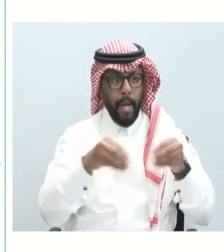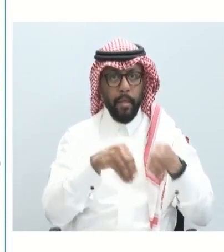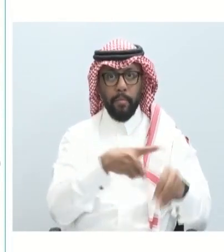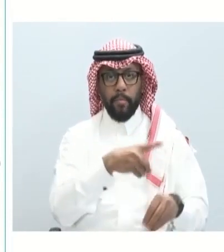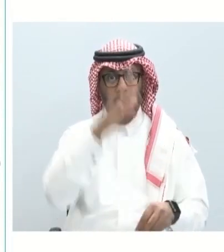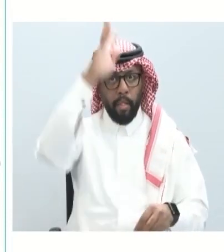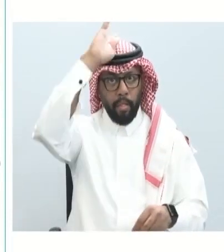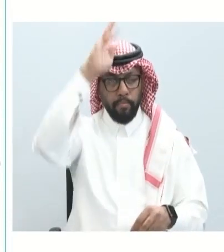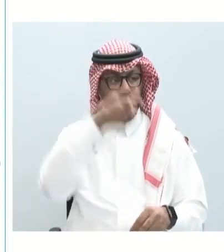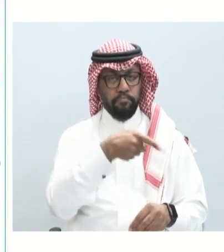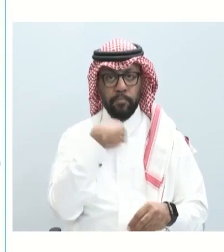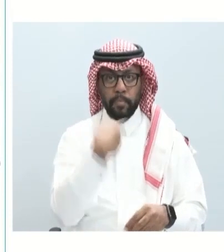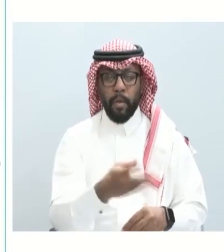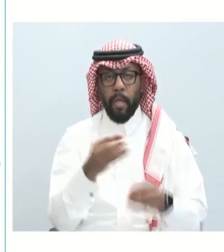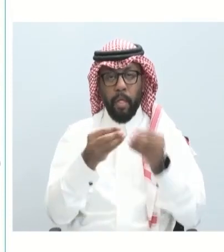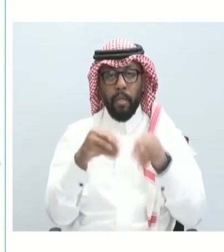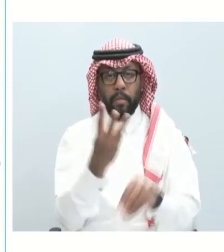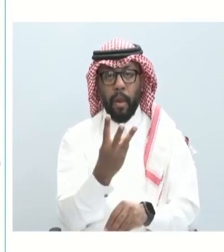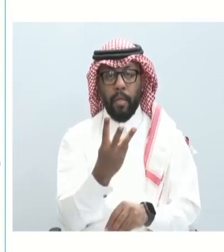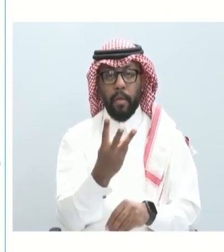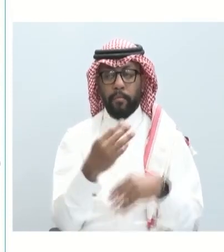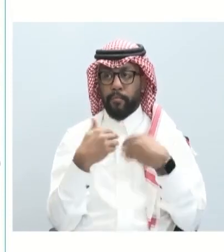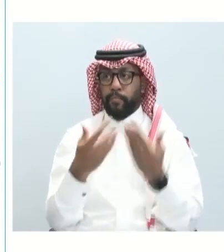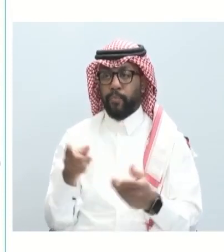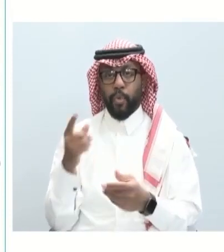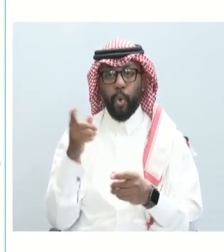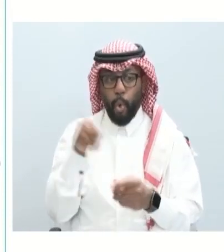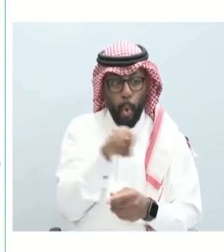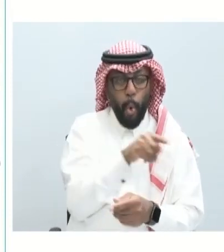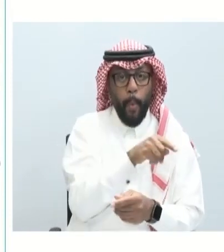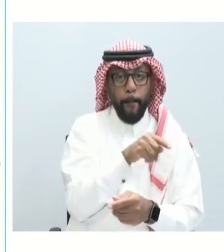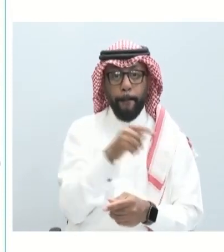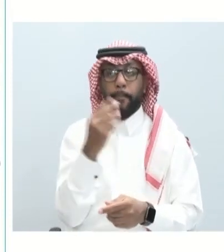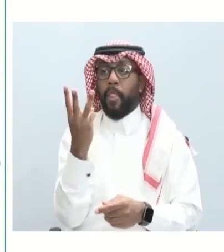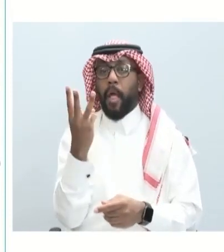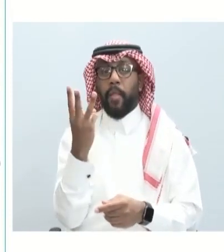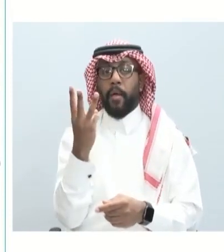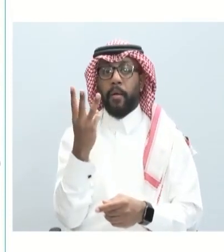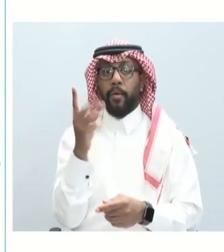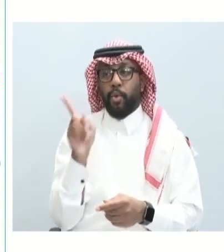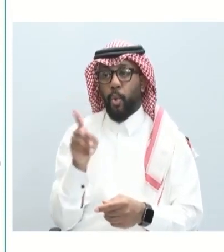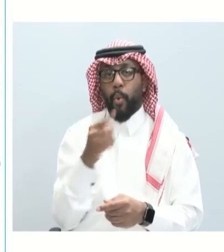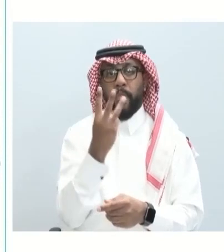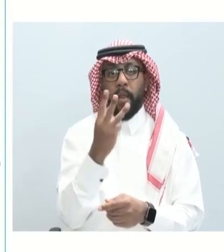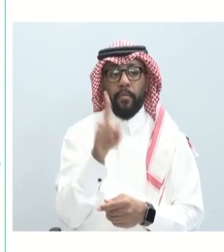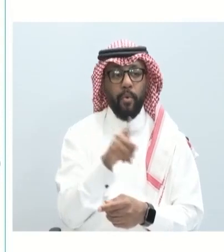كم عدد البيضات التي ستحصل عليها في اسبوع كامل